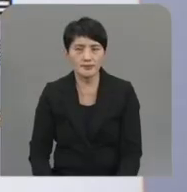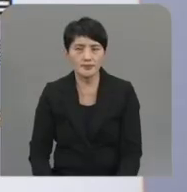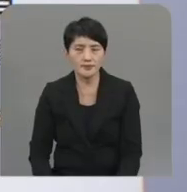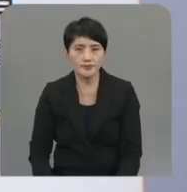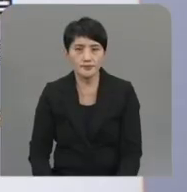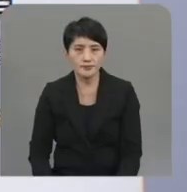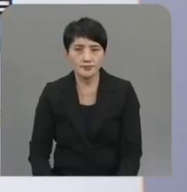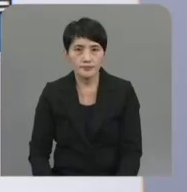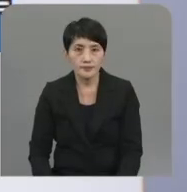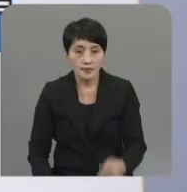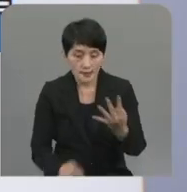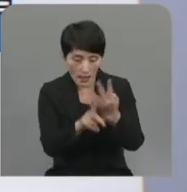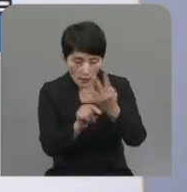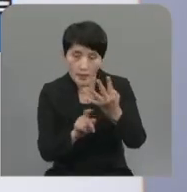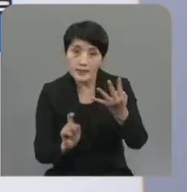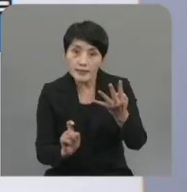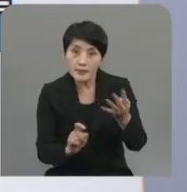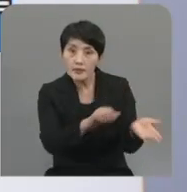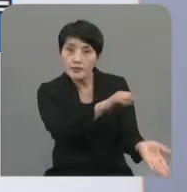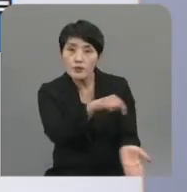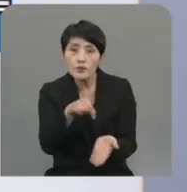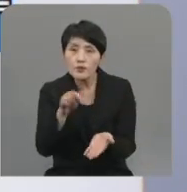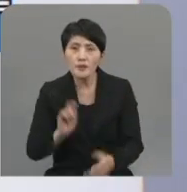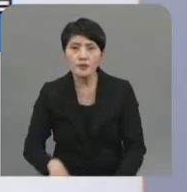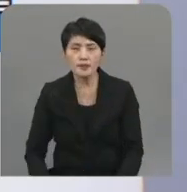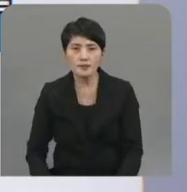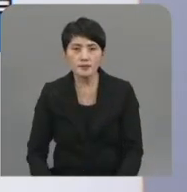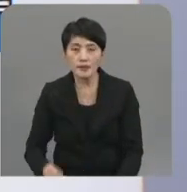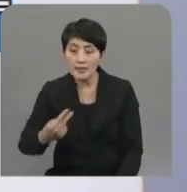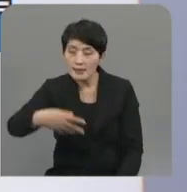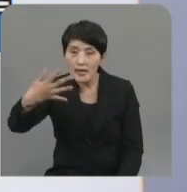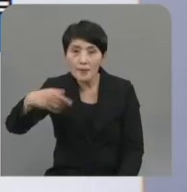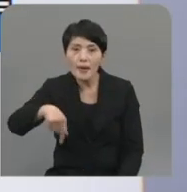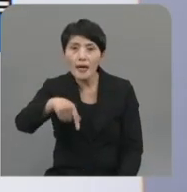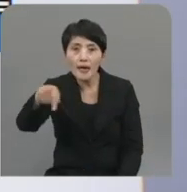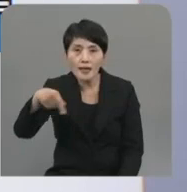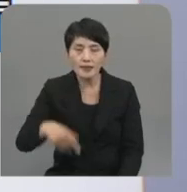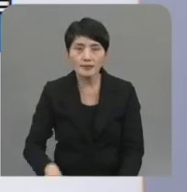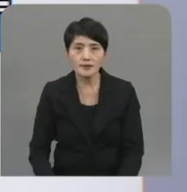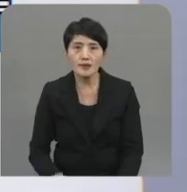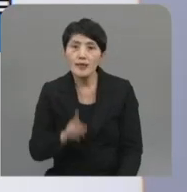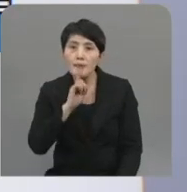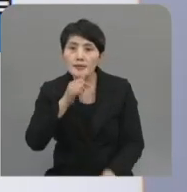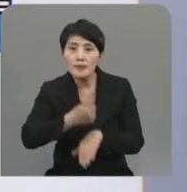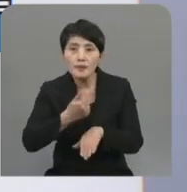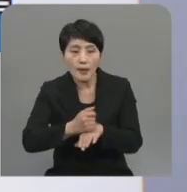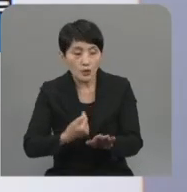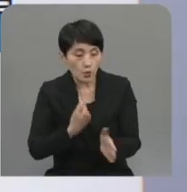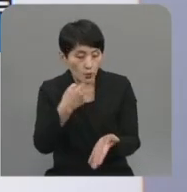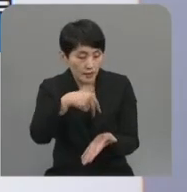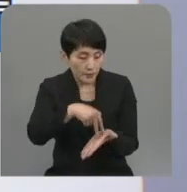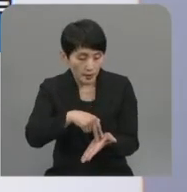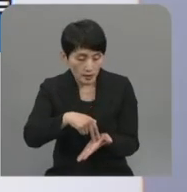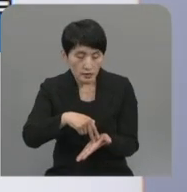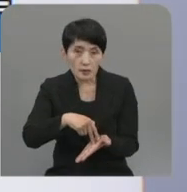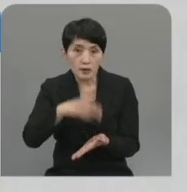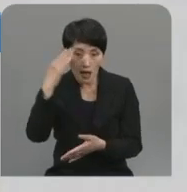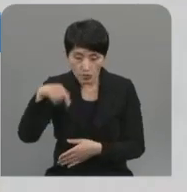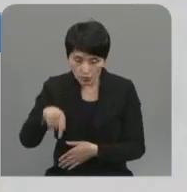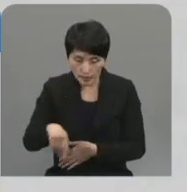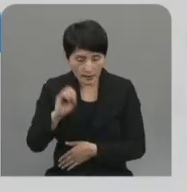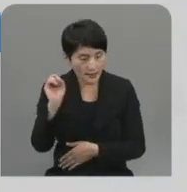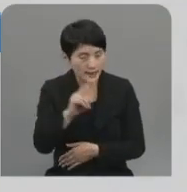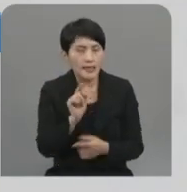để xây dựng thành nhân vật chính y change trong bộ phim truyền hình nổi tiếng quý ngài Ánh Dương của đài TVN phát sóng vào năm 2018